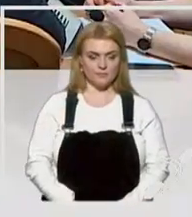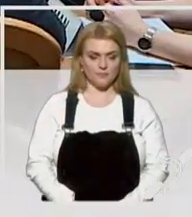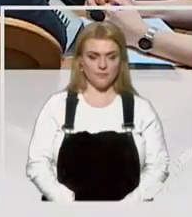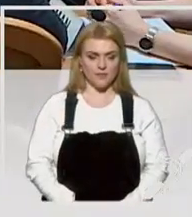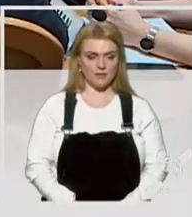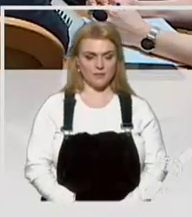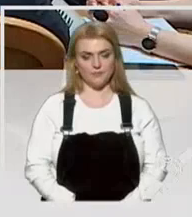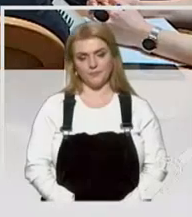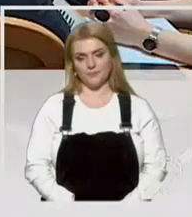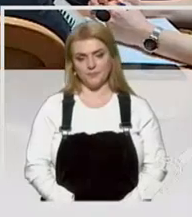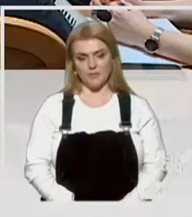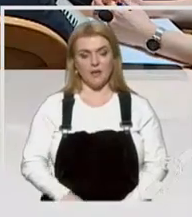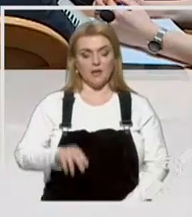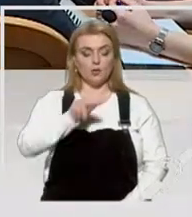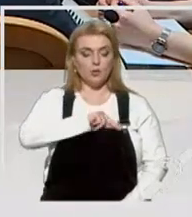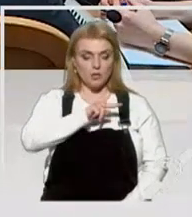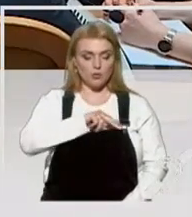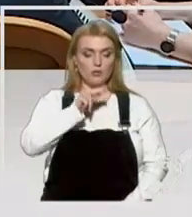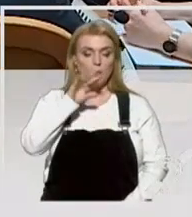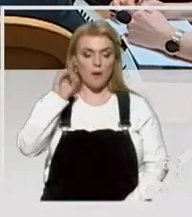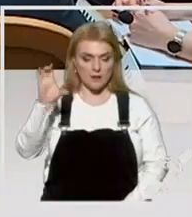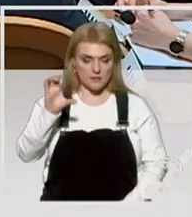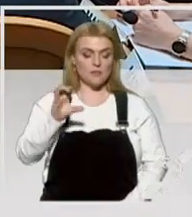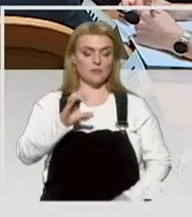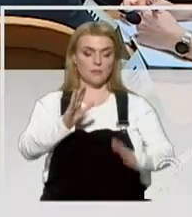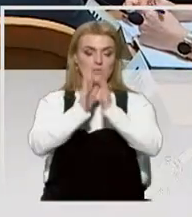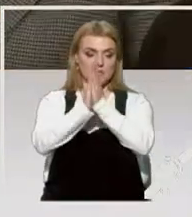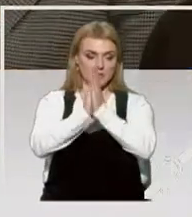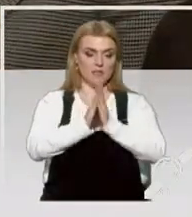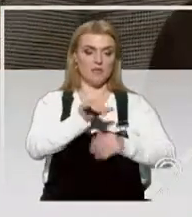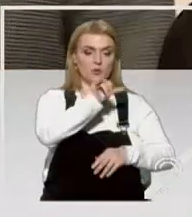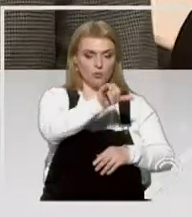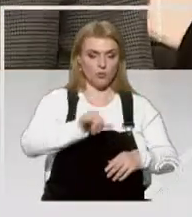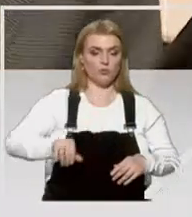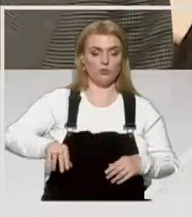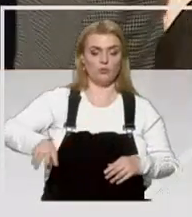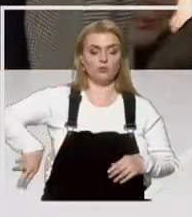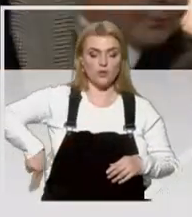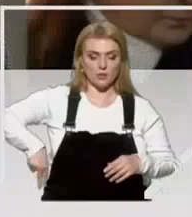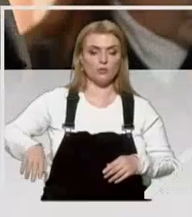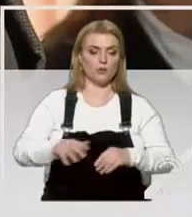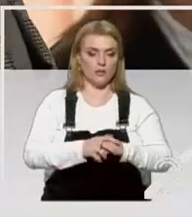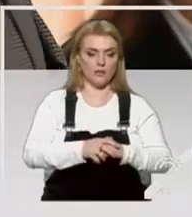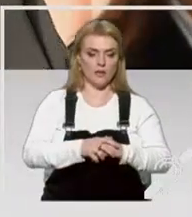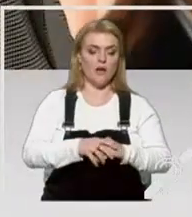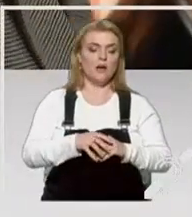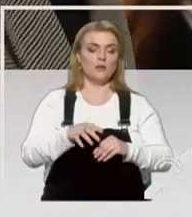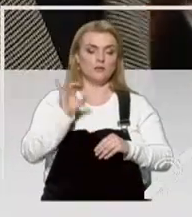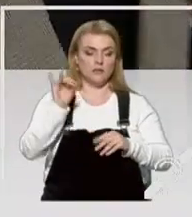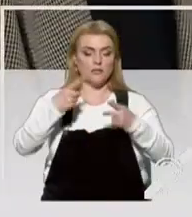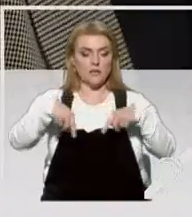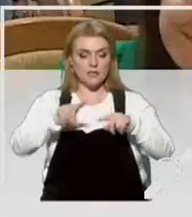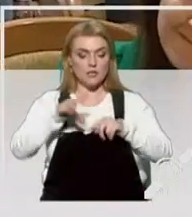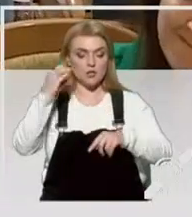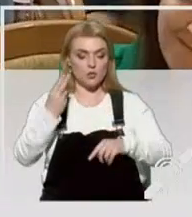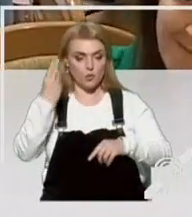Consilierii Partidului Acțiune și Solidaritate au cerut din nou audierea șefului Direcției Asistență Medicală și Socială, dar și a altor